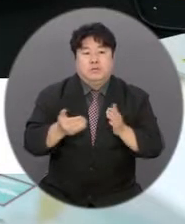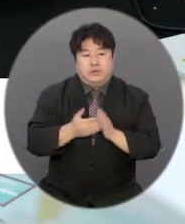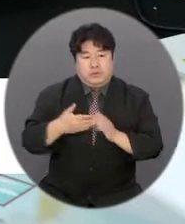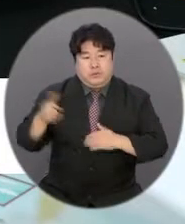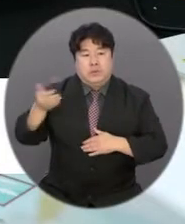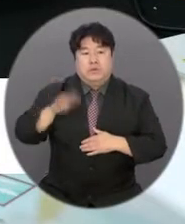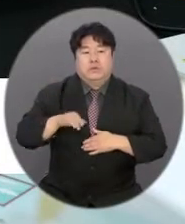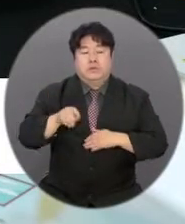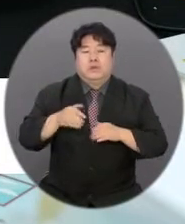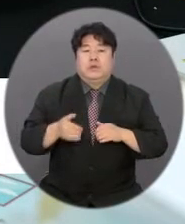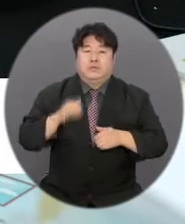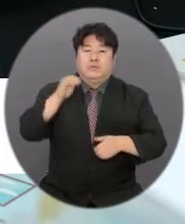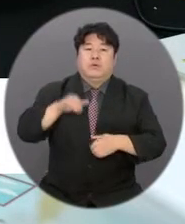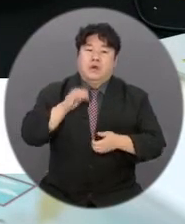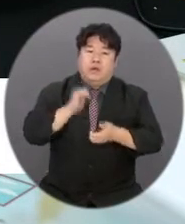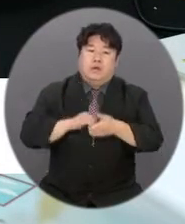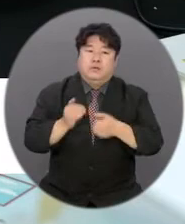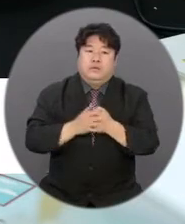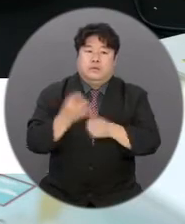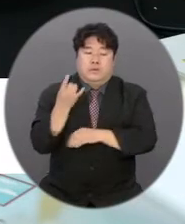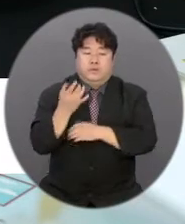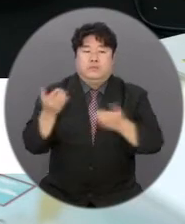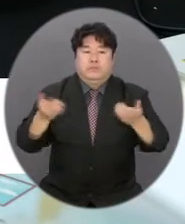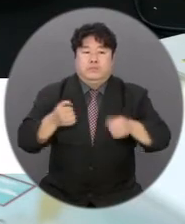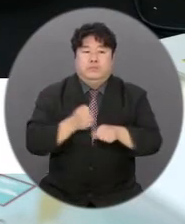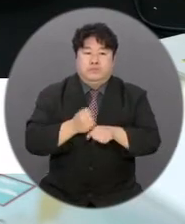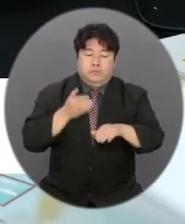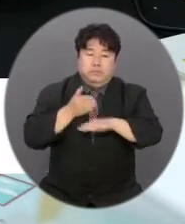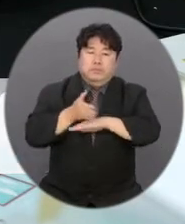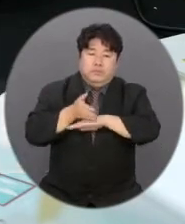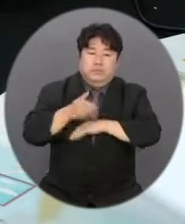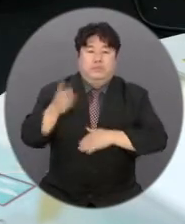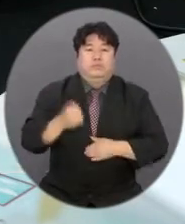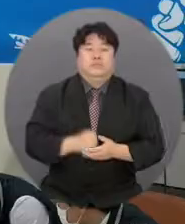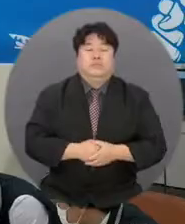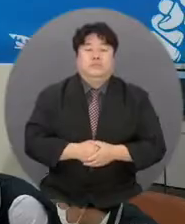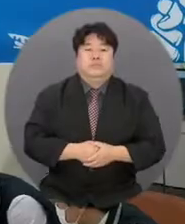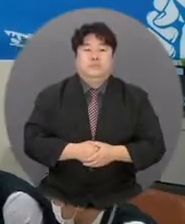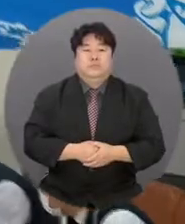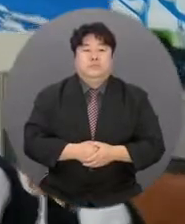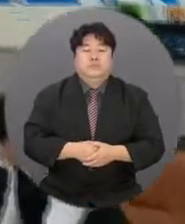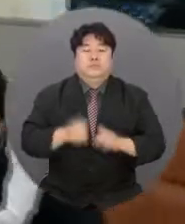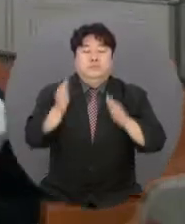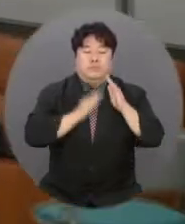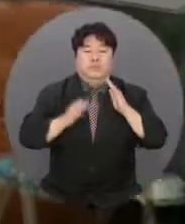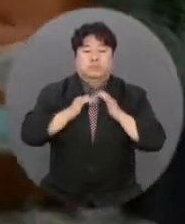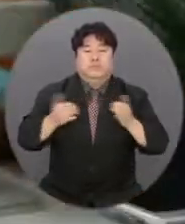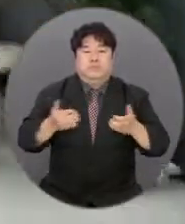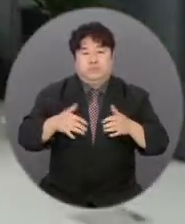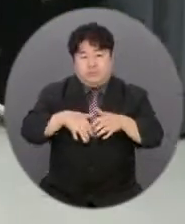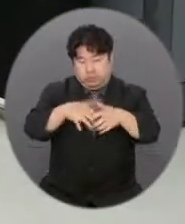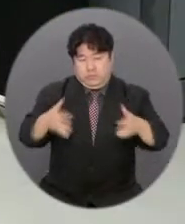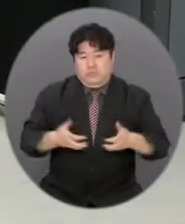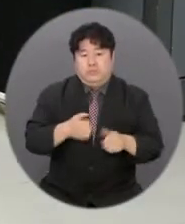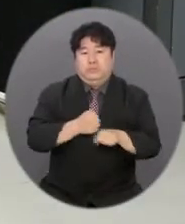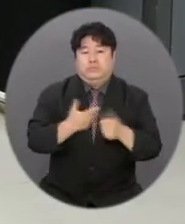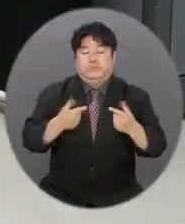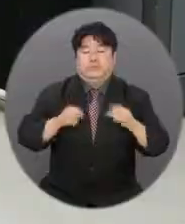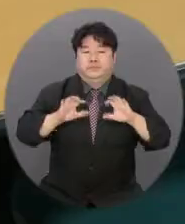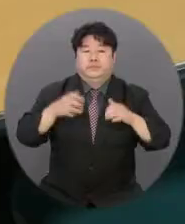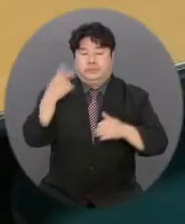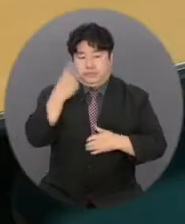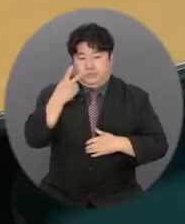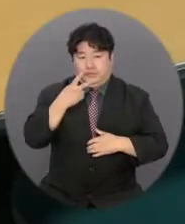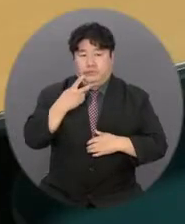이미 한계치이기 때문에 그냥 기존 업무가 늦춰질 수밖에 없는 거죠. 공무원 노조는 이 같은 국정감사